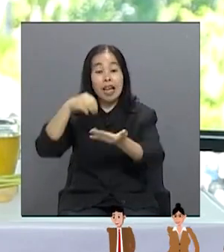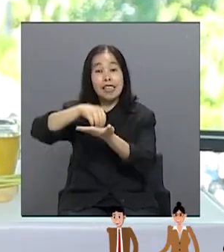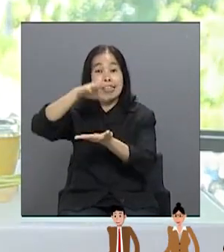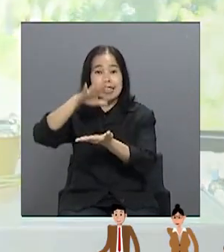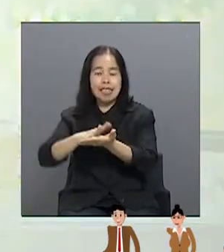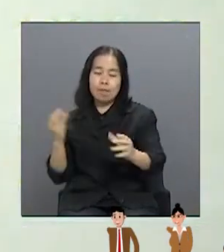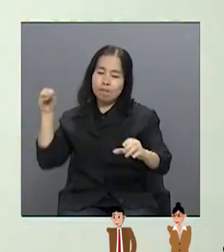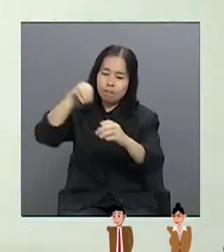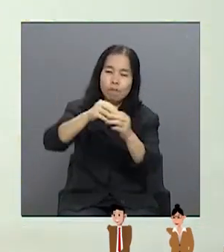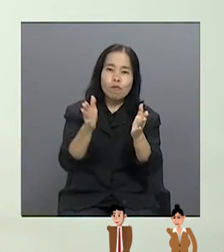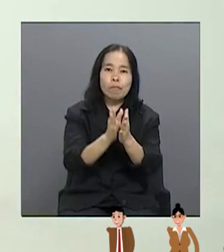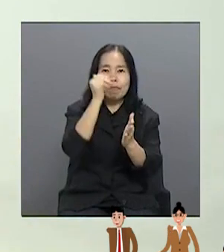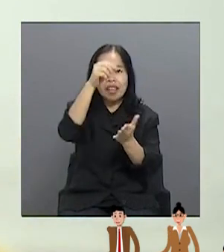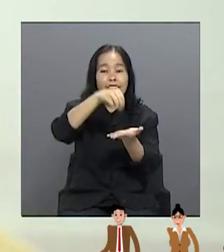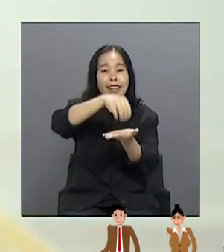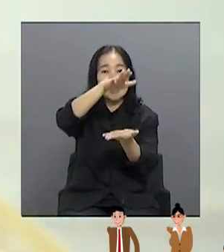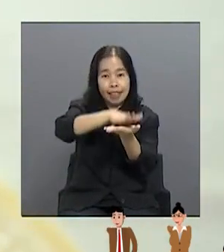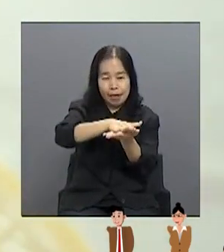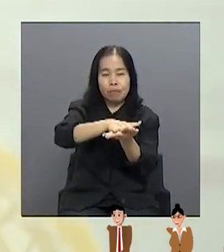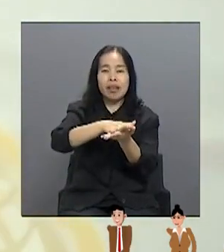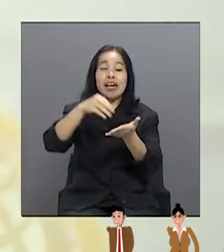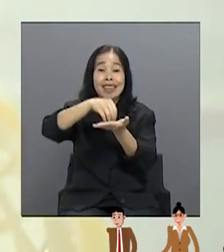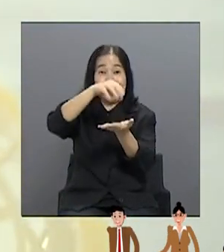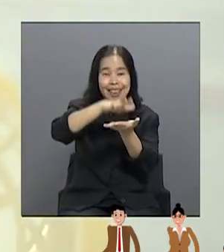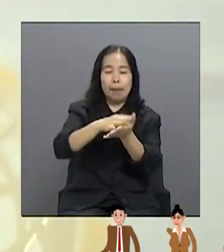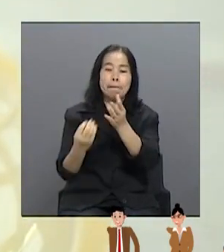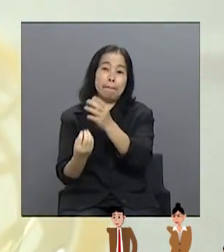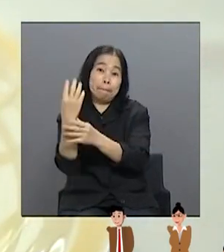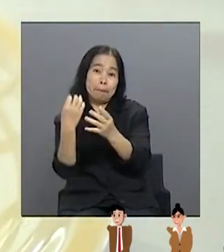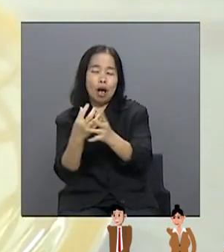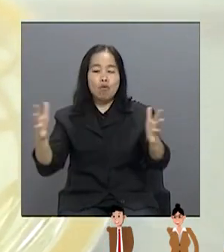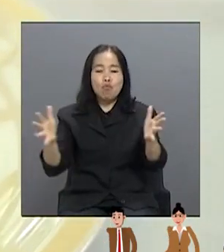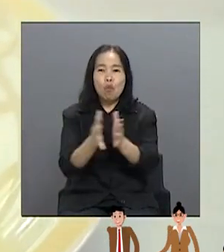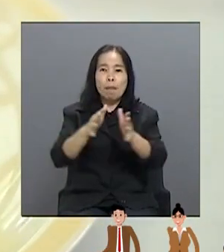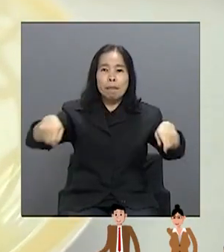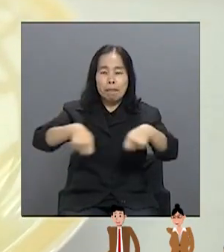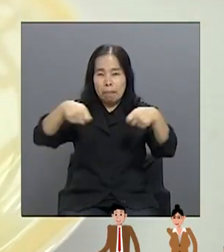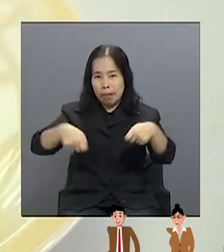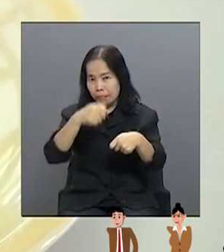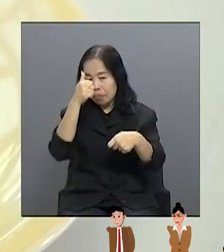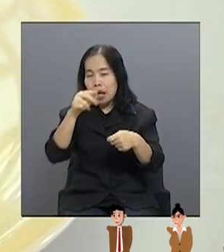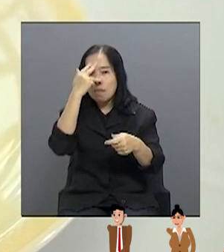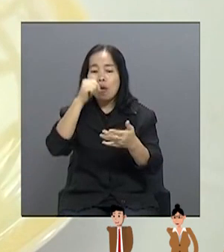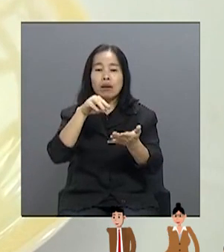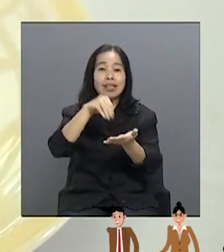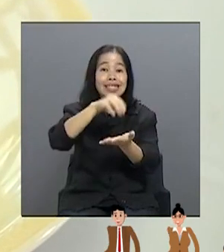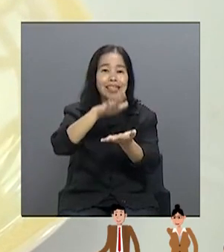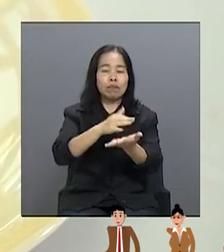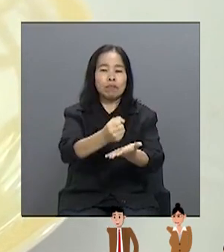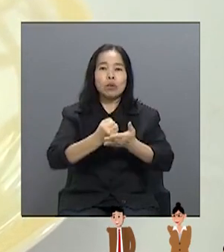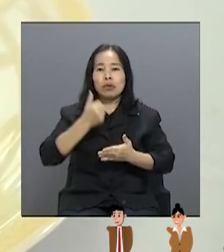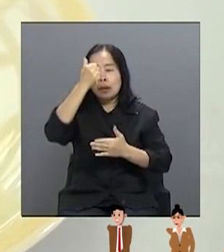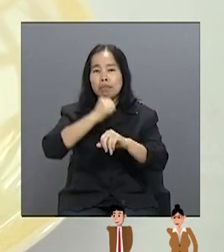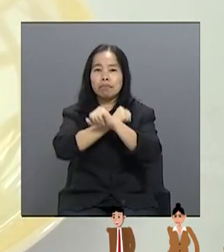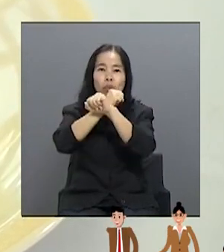เพราะเจ้ากระเทียมเองเนี่ยมีสารอะลิซินซึ่งมันจะมาช่วยเสริมเพิ่มภูมิคุ้มกันให้กับร่างกาย แล้วเอามา